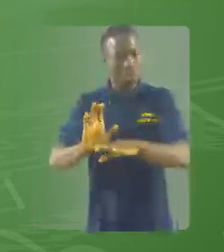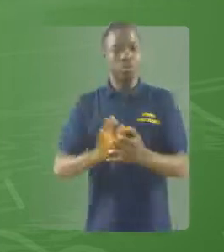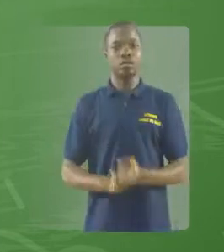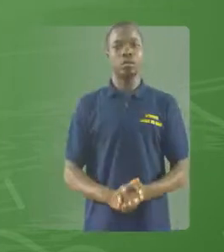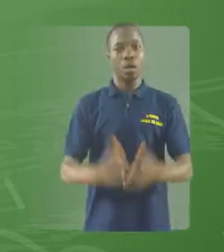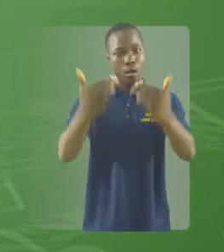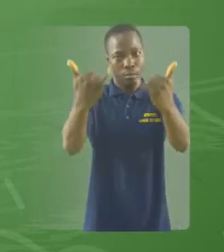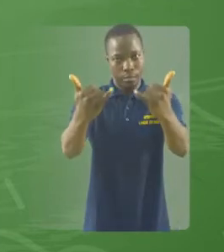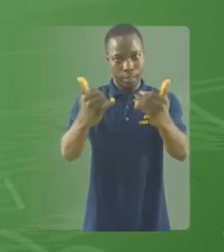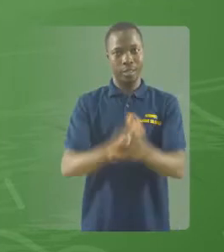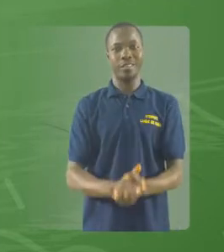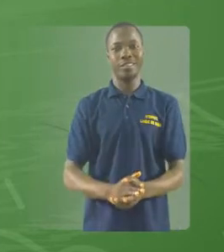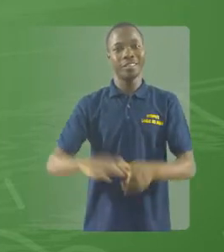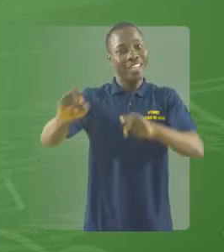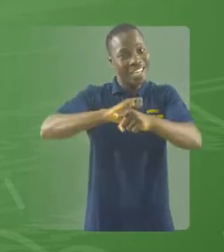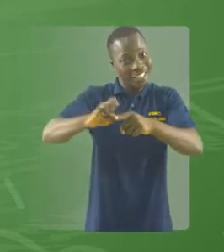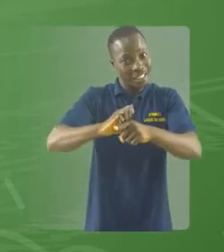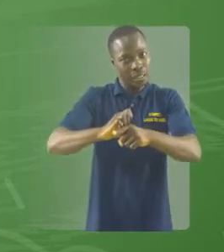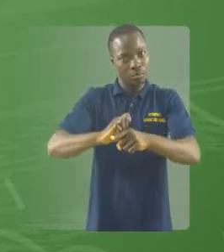Nous allons passer à un exercice.